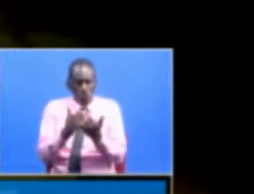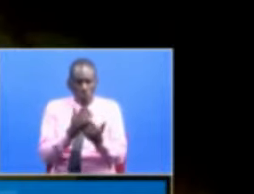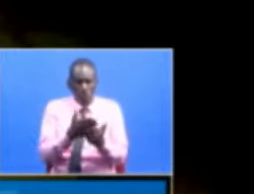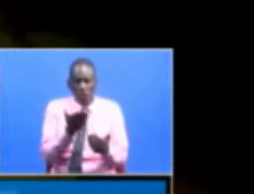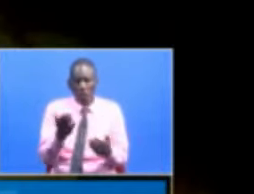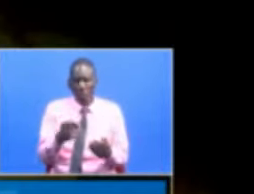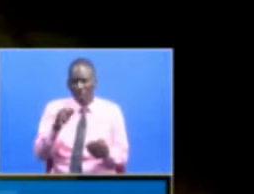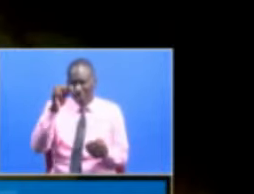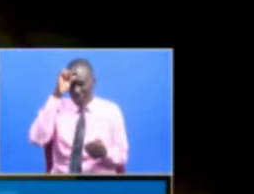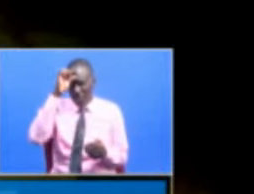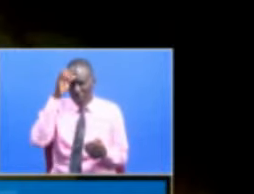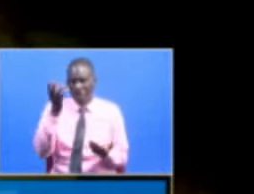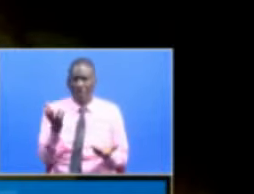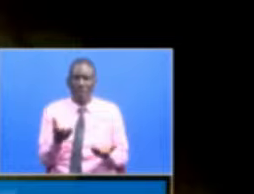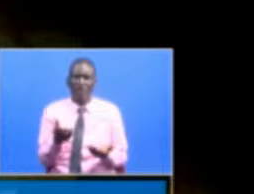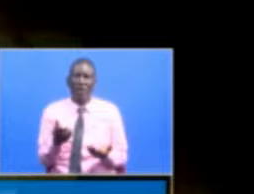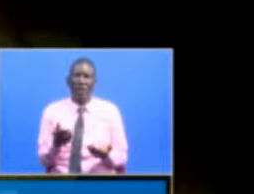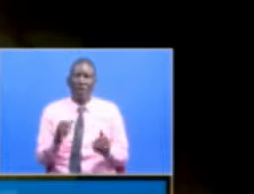Serikali